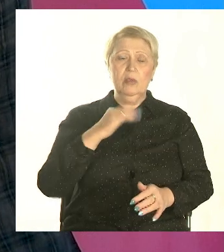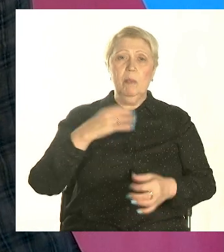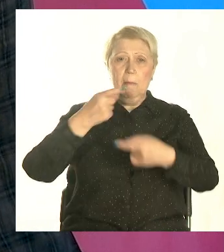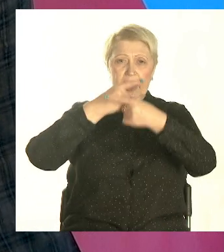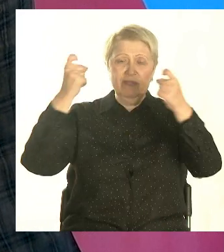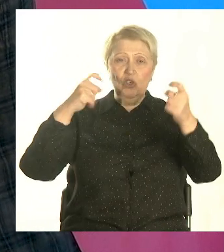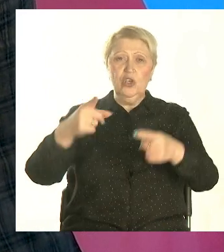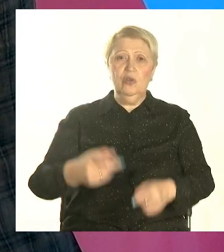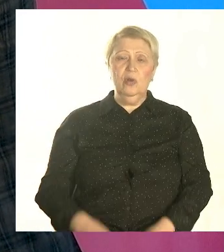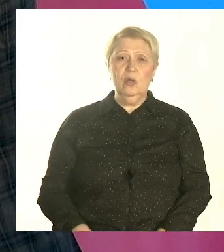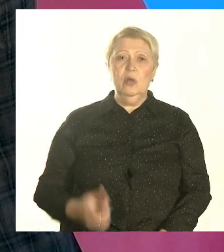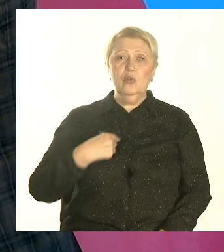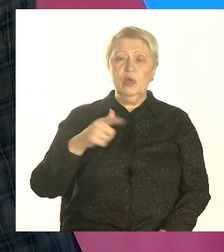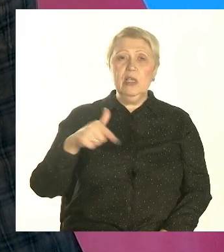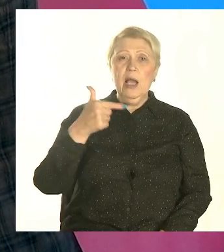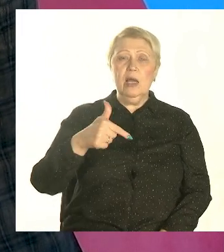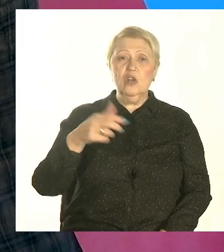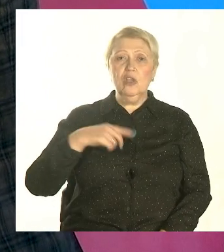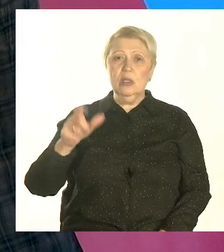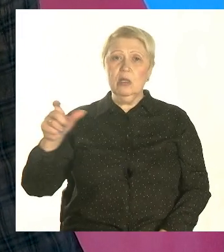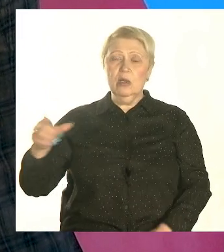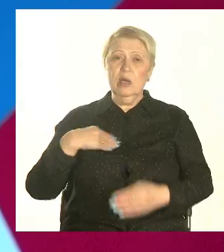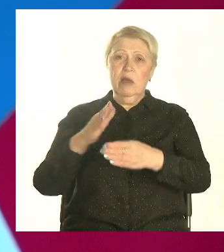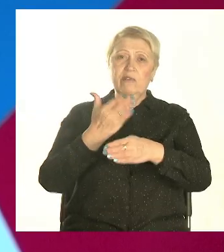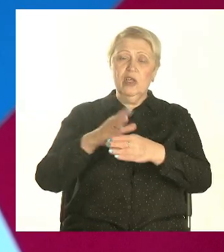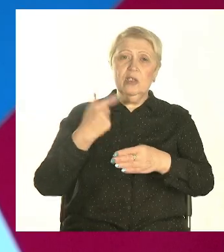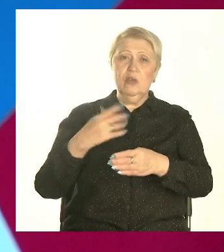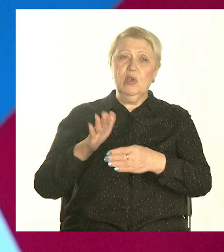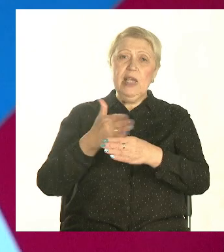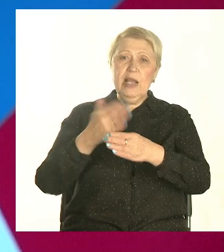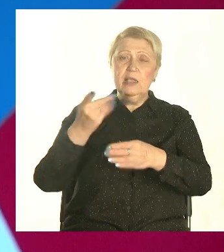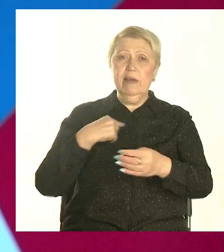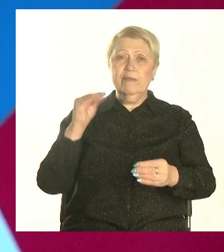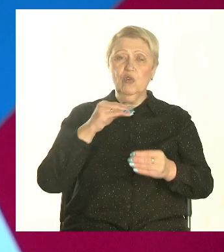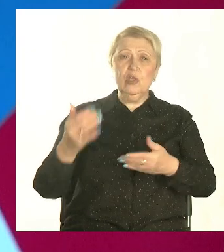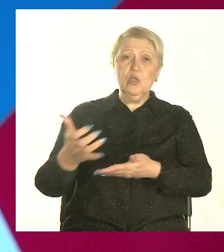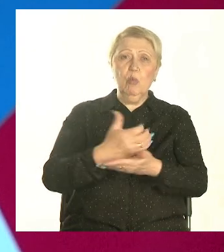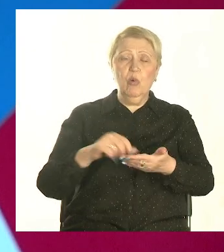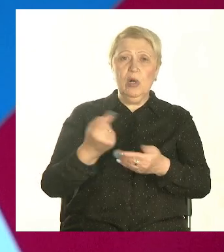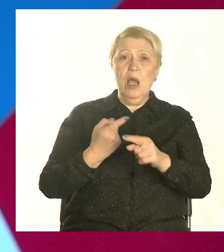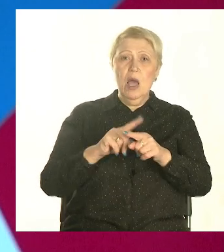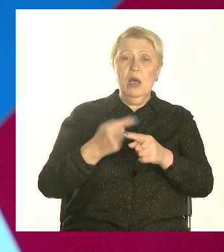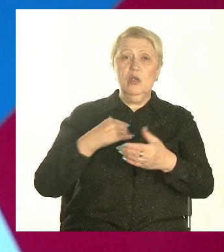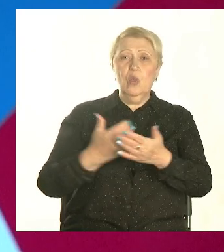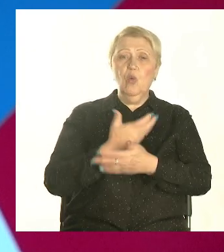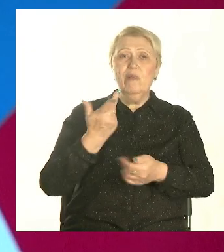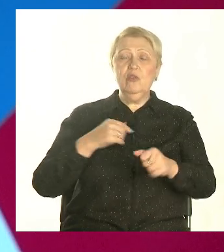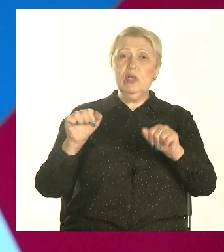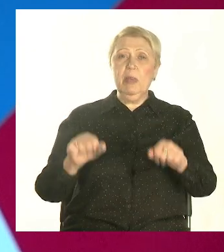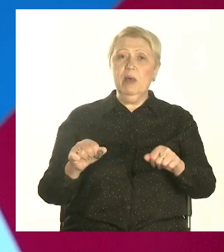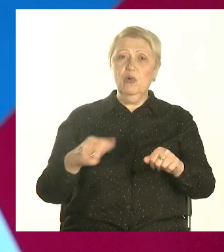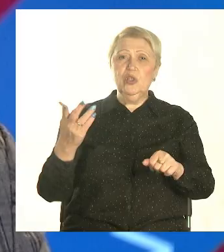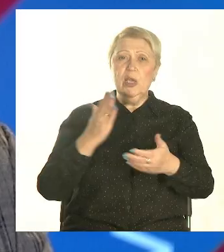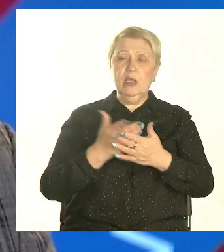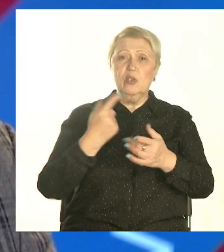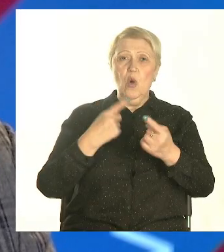просвещению граждан в части раздельного сбора, в части обращения с отходами. Кстати, это новое полномочие появилось у органов